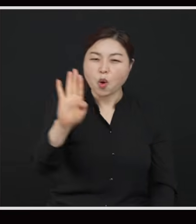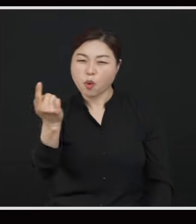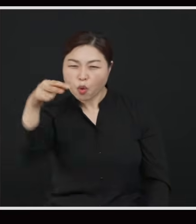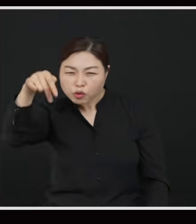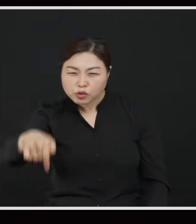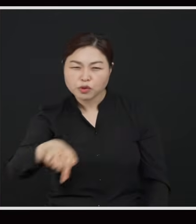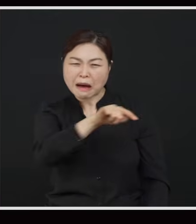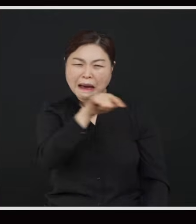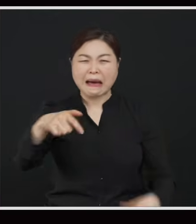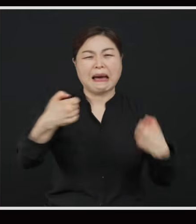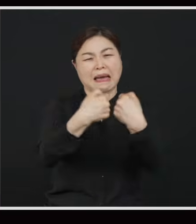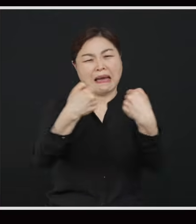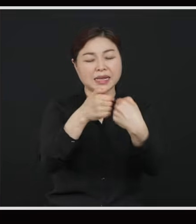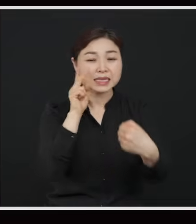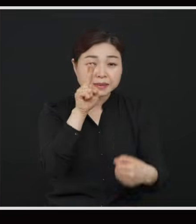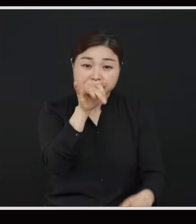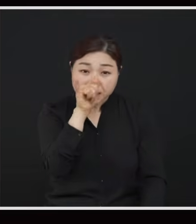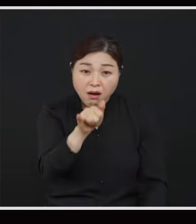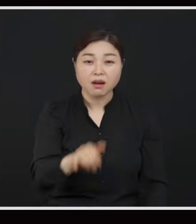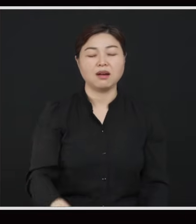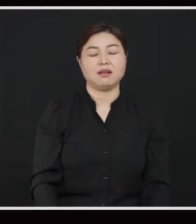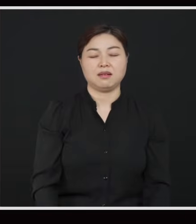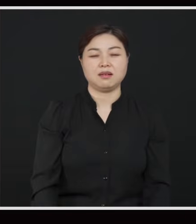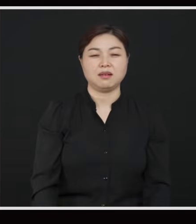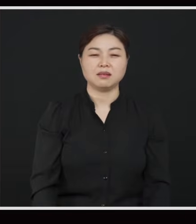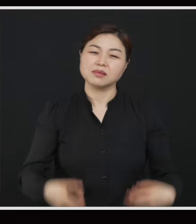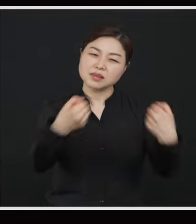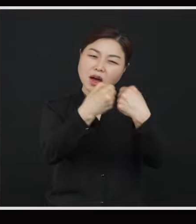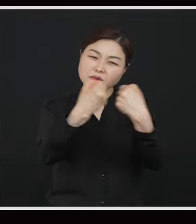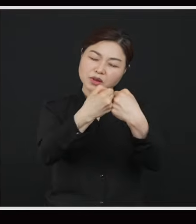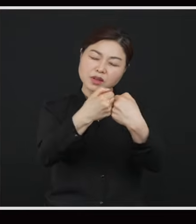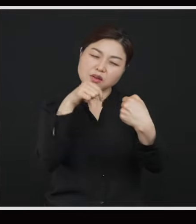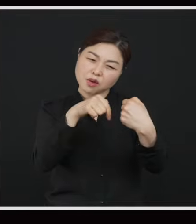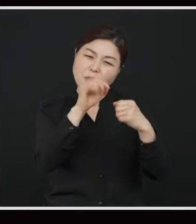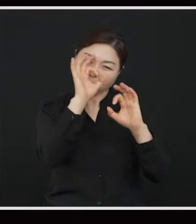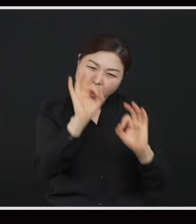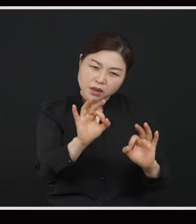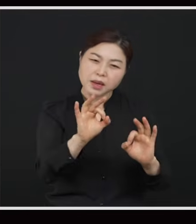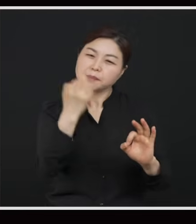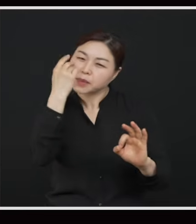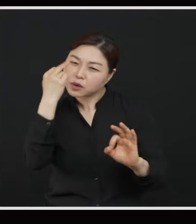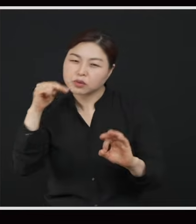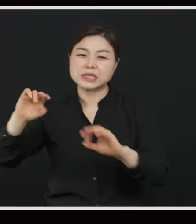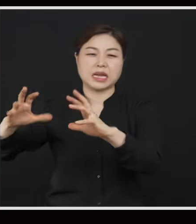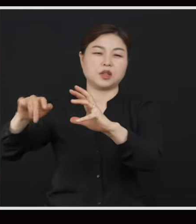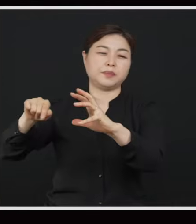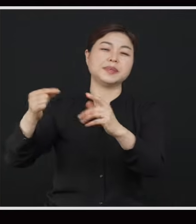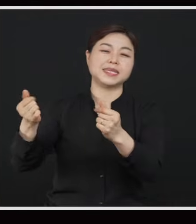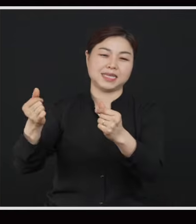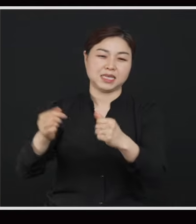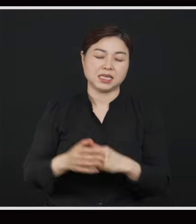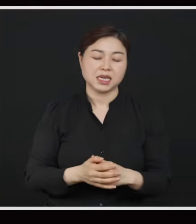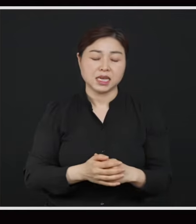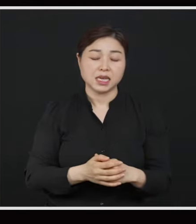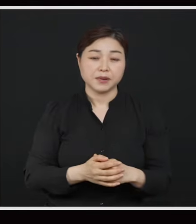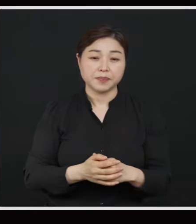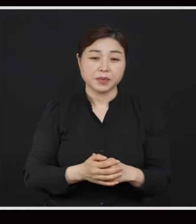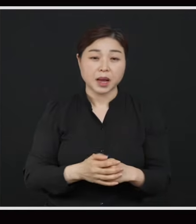그래가지고 막 싸우죠. 근데 그 싸우는 내용들이 미국도 비슷합니다. 그래서